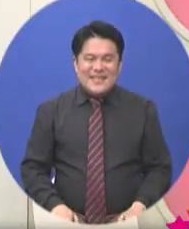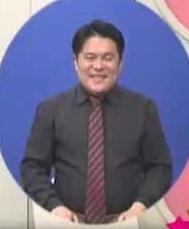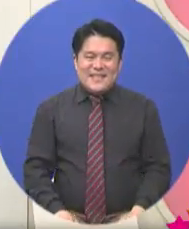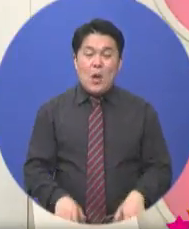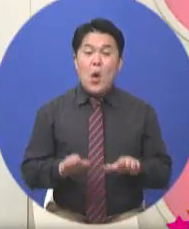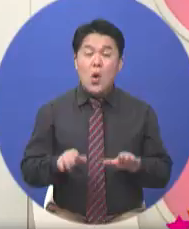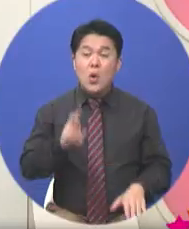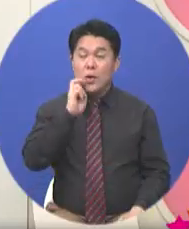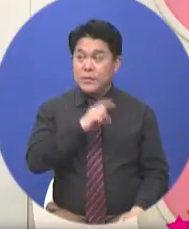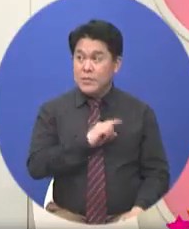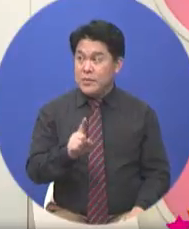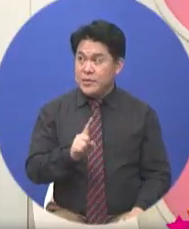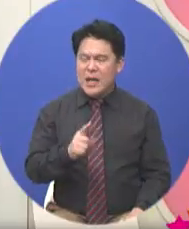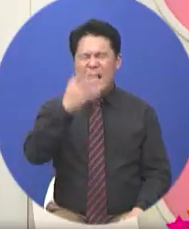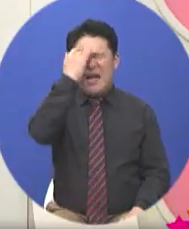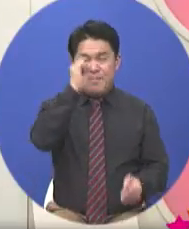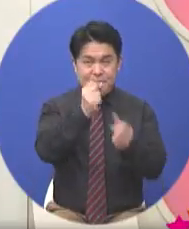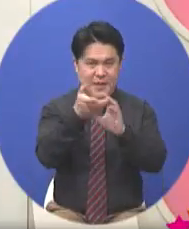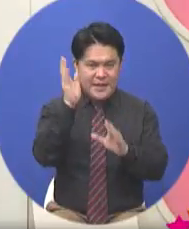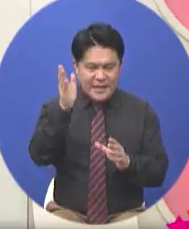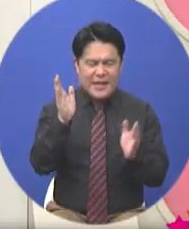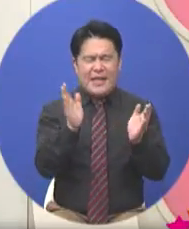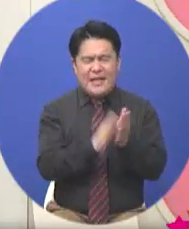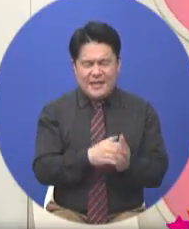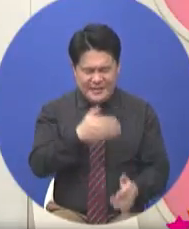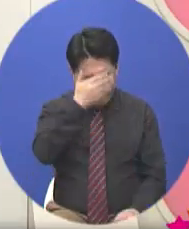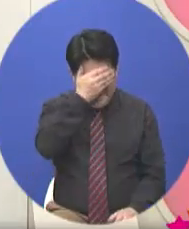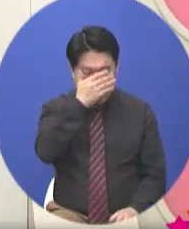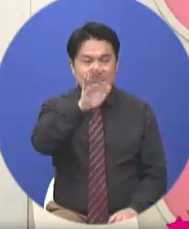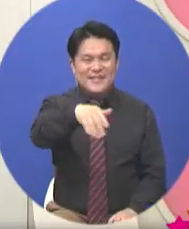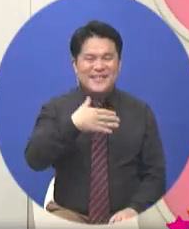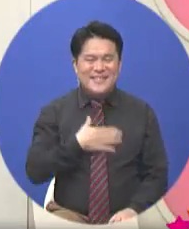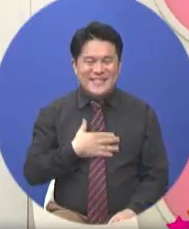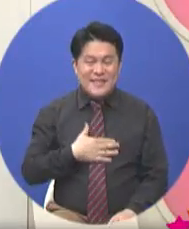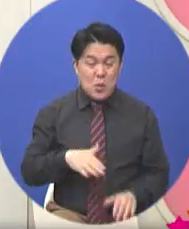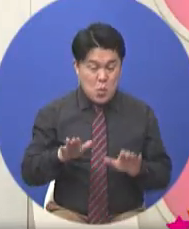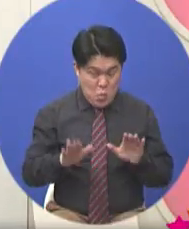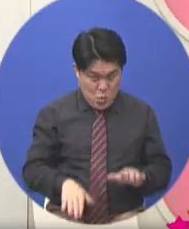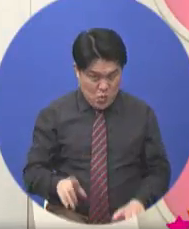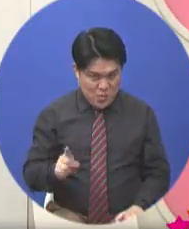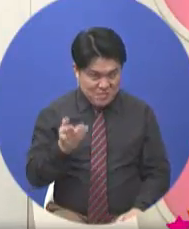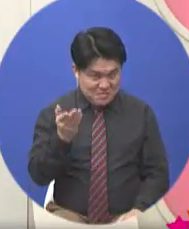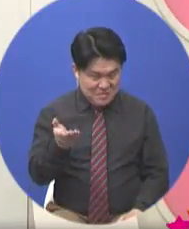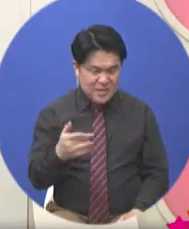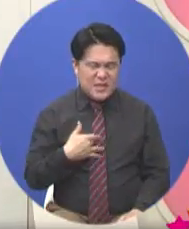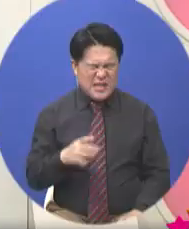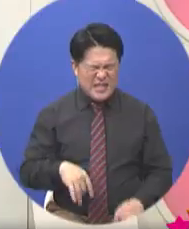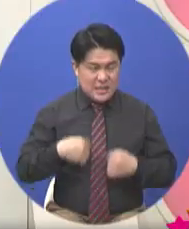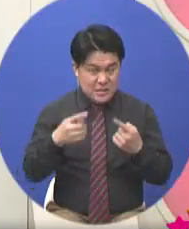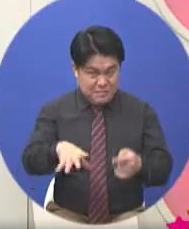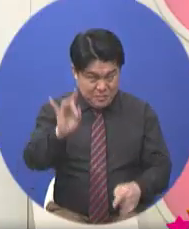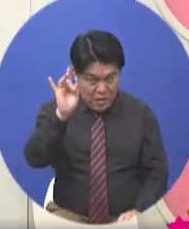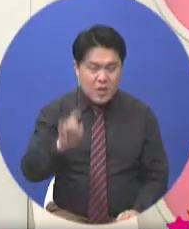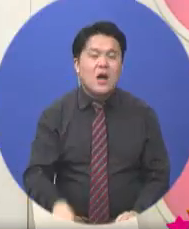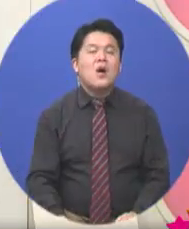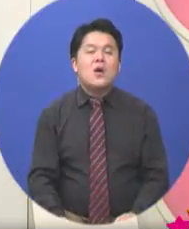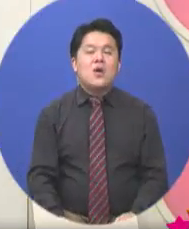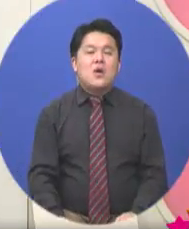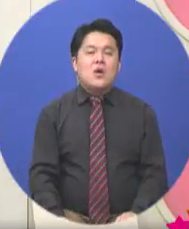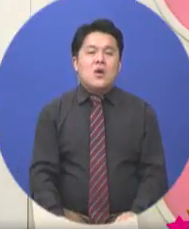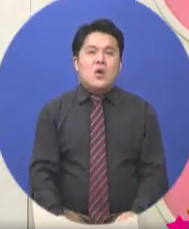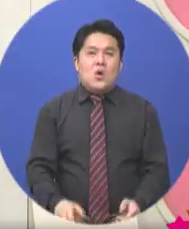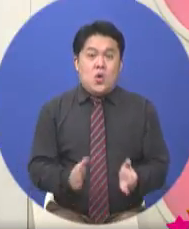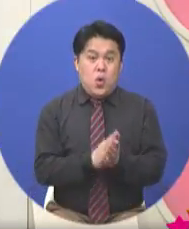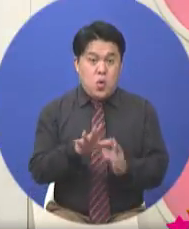그래요. 오늘 어떤 노래 하신다? 할미꽃 아이고 아이고. 그러면 오늘 그 오늘 우리 처음 부릅니다 지금. 처음. 네.